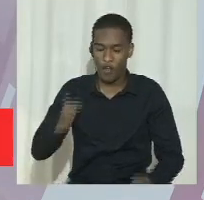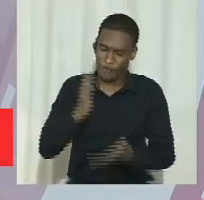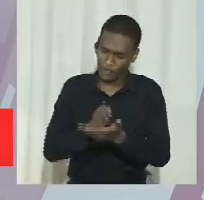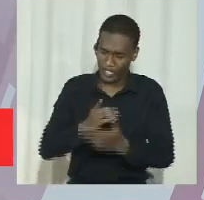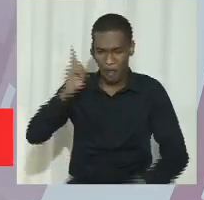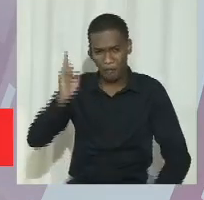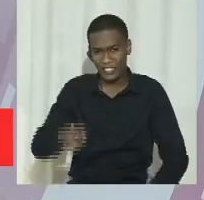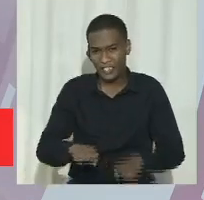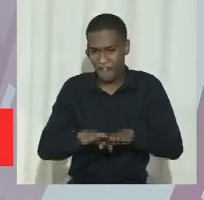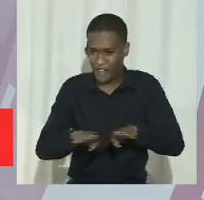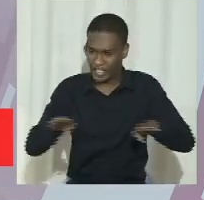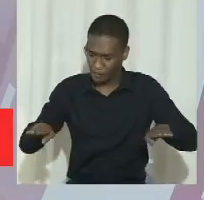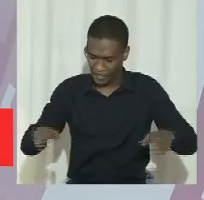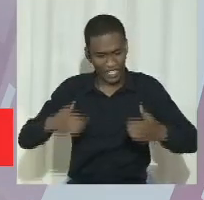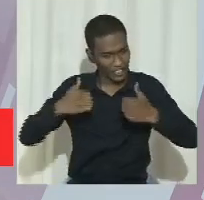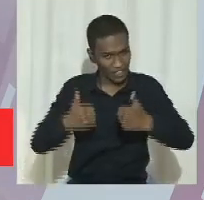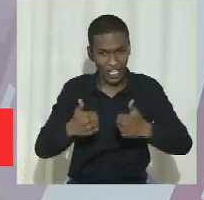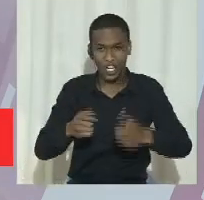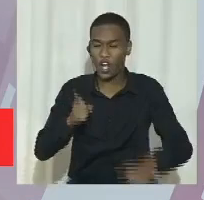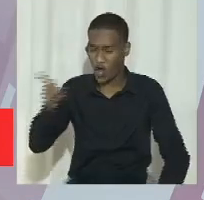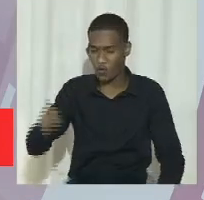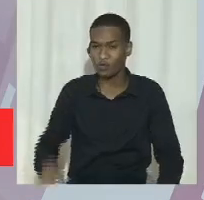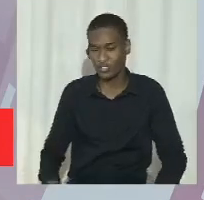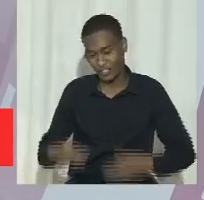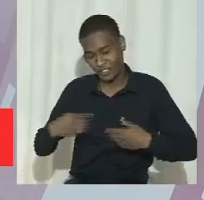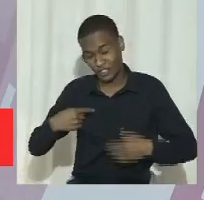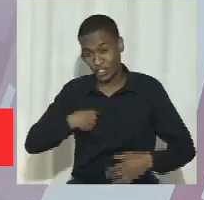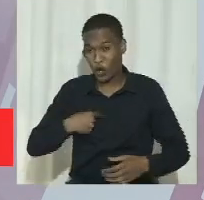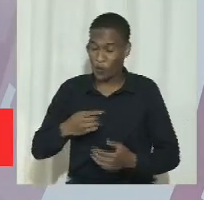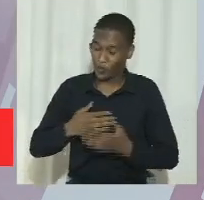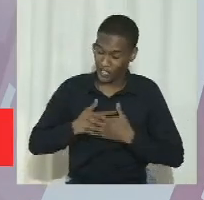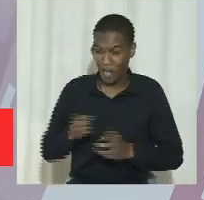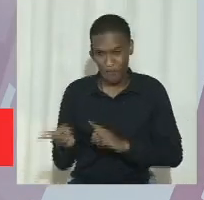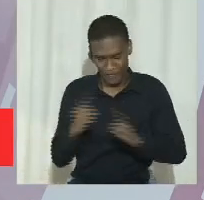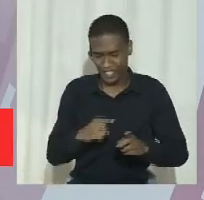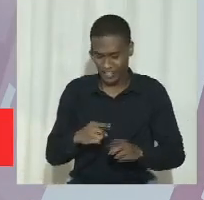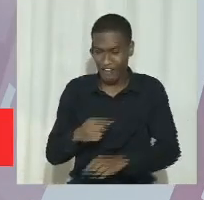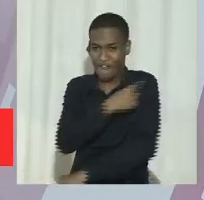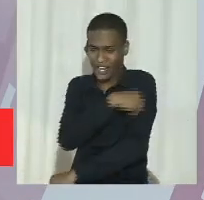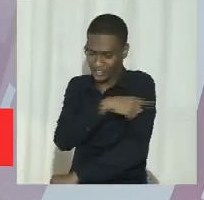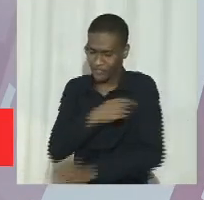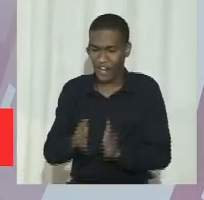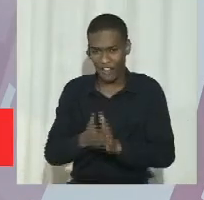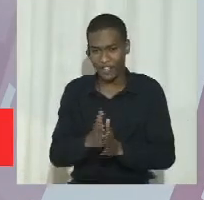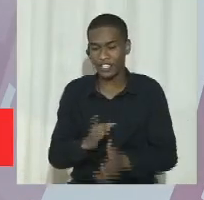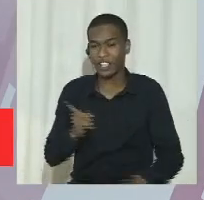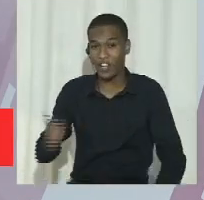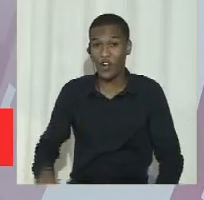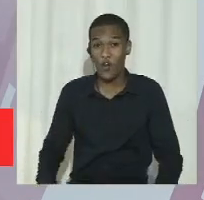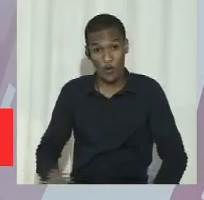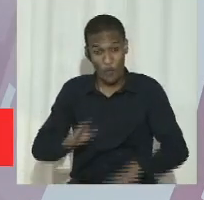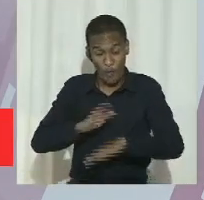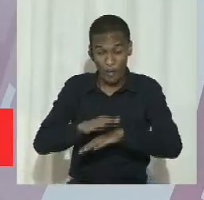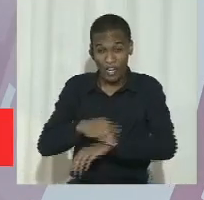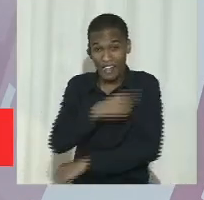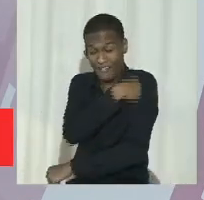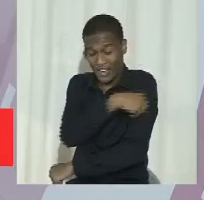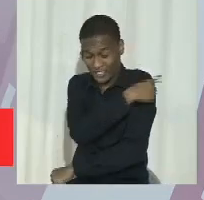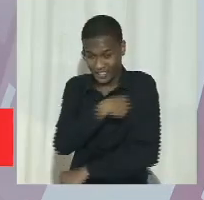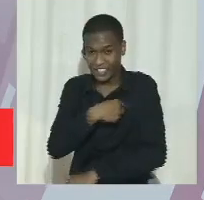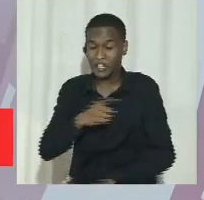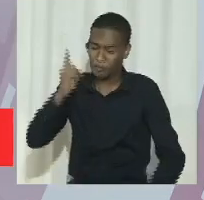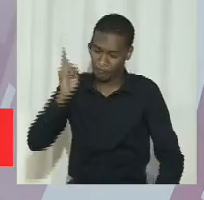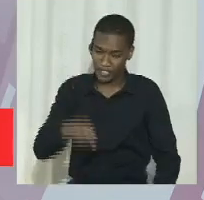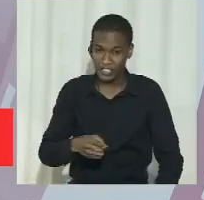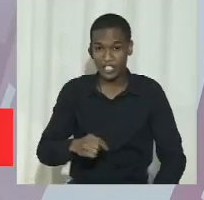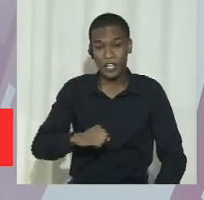matipaika fa mbola misy tiako verenana kely ilay vaksiny teo. Ilay mikasika an'ilay vaksiny zany dia misy zany ireo mpiasan'ny fahasalamana